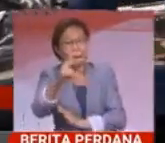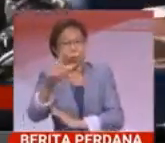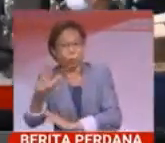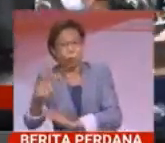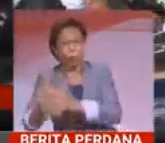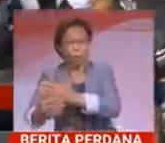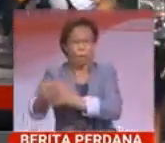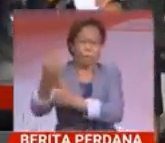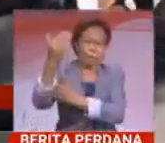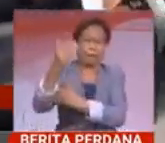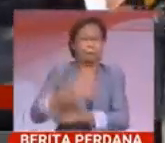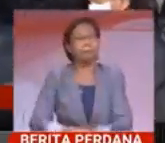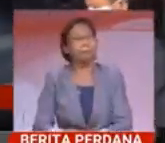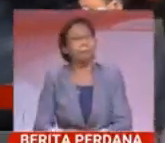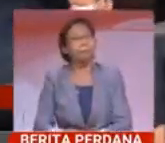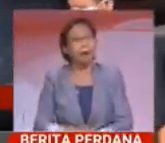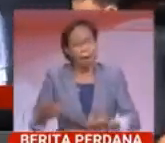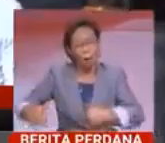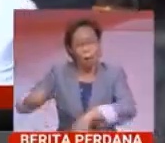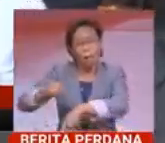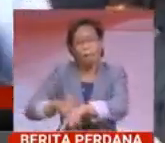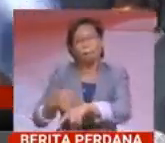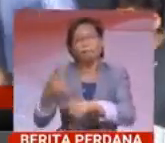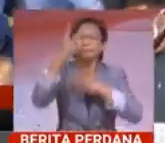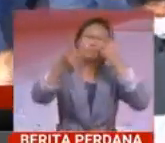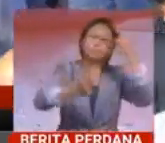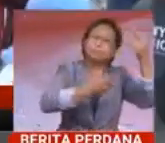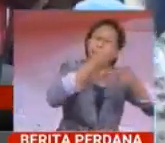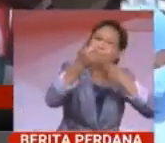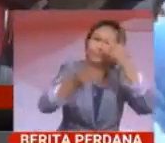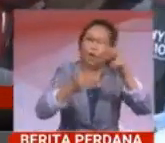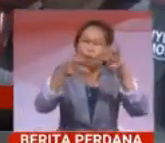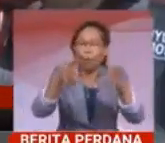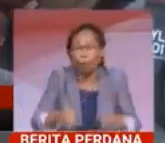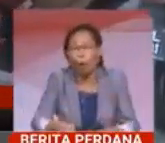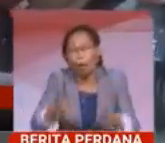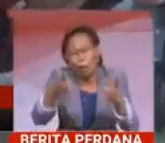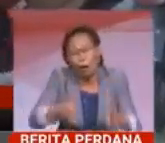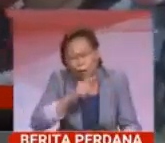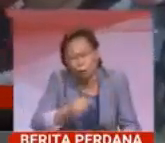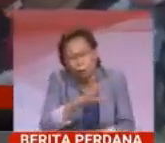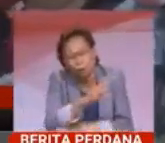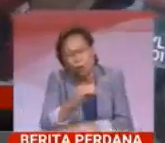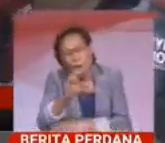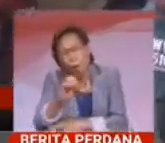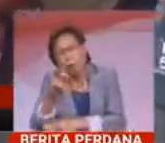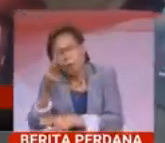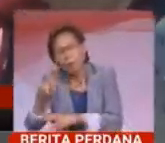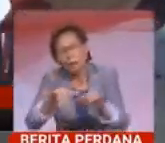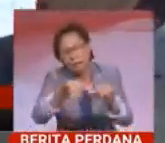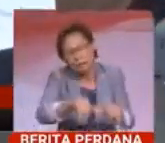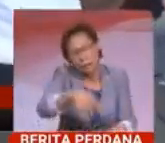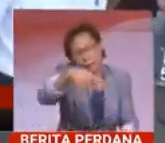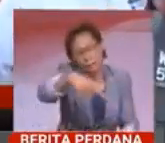kuala lumpur pagi tadi beliau meluangkan waktu menjarahi penghuni warga emas dan golongan oke you yang menetap di bpr berkenaan